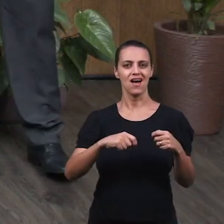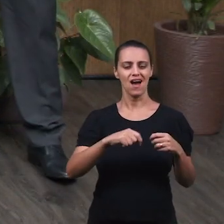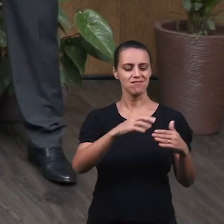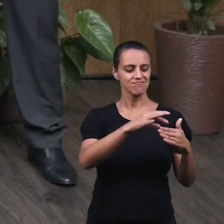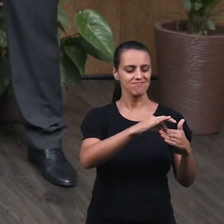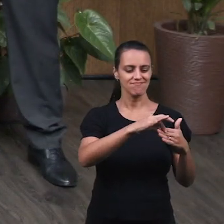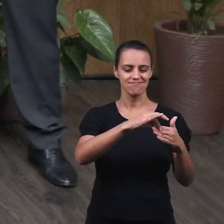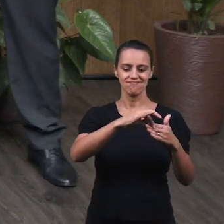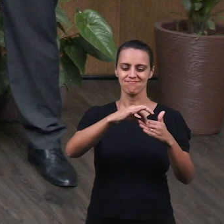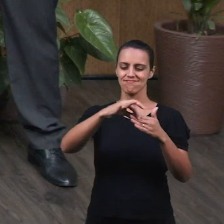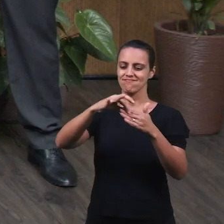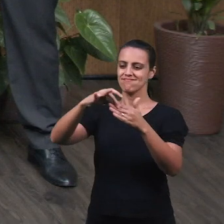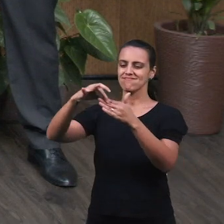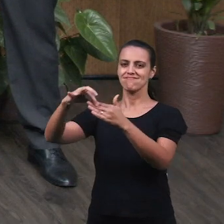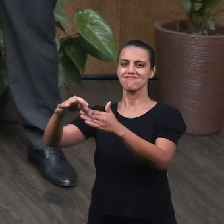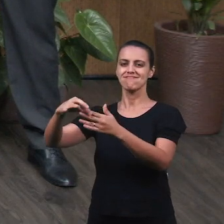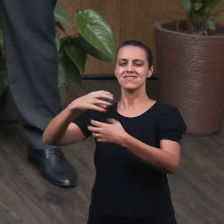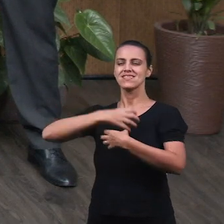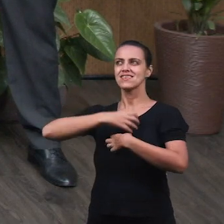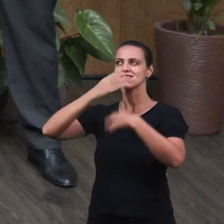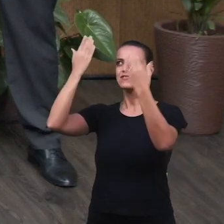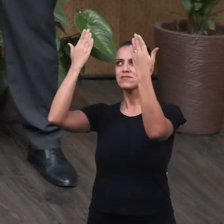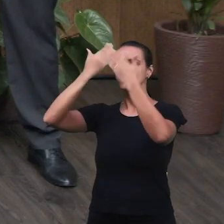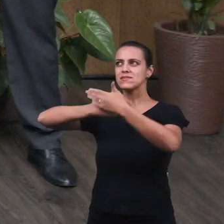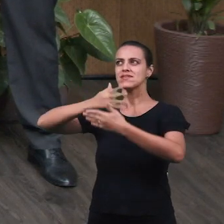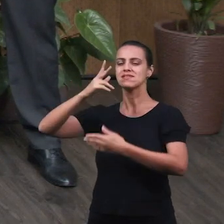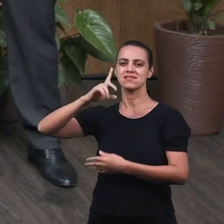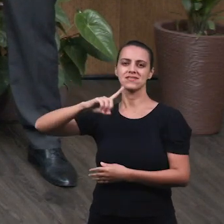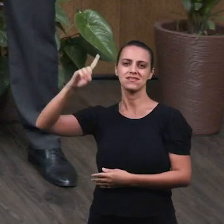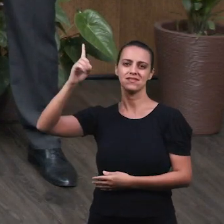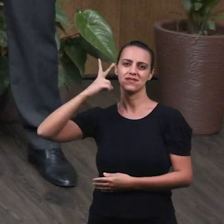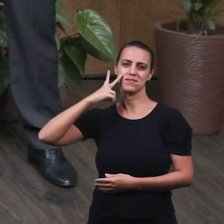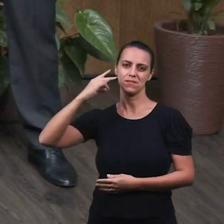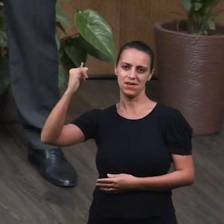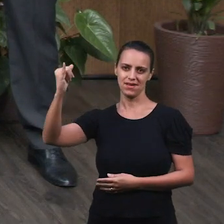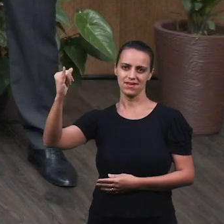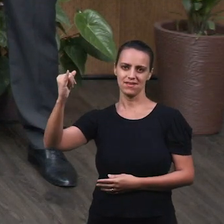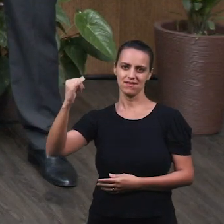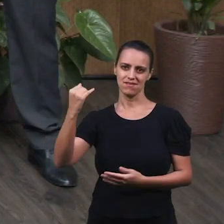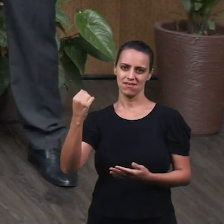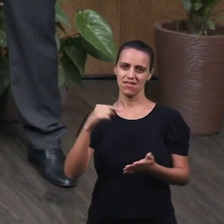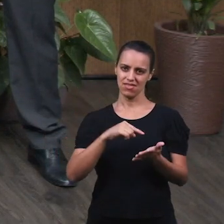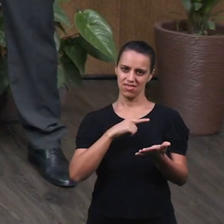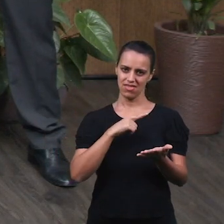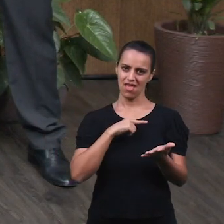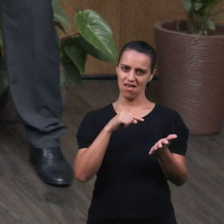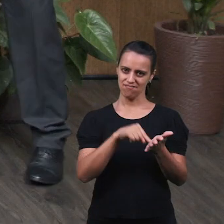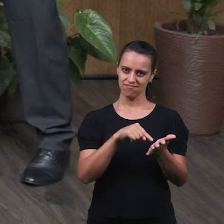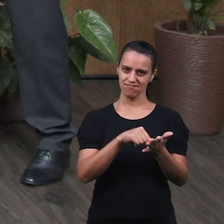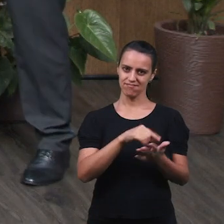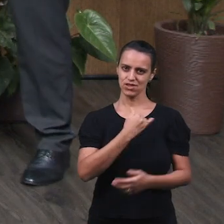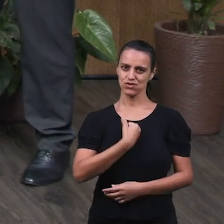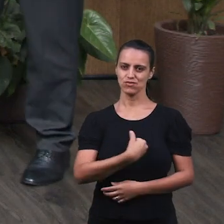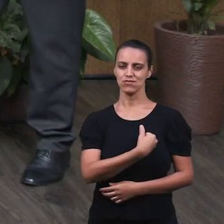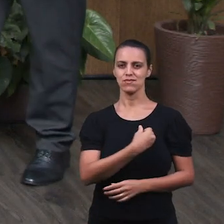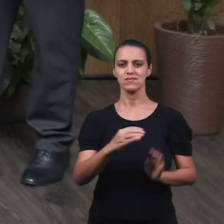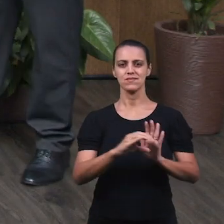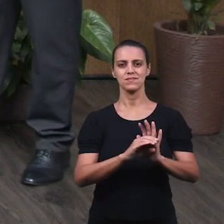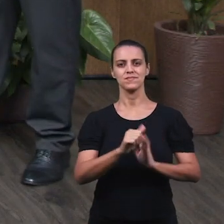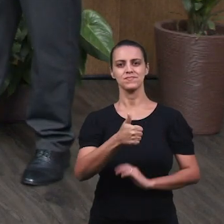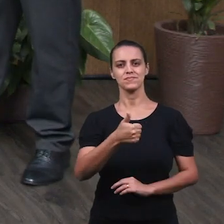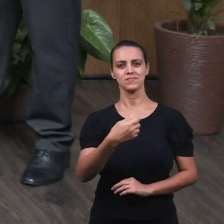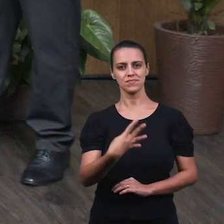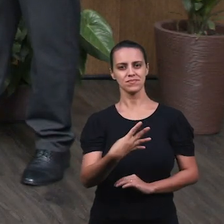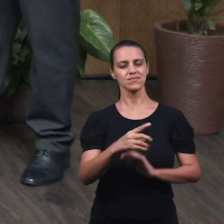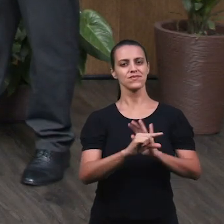ramener l'homme à la présence de Dieu le Père, comme il est enregistré en Jean, chapitre 14, verset